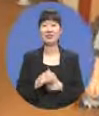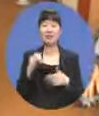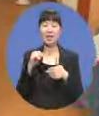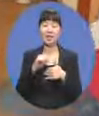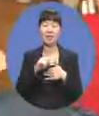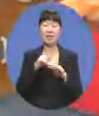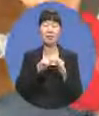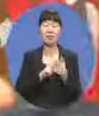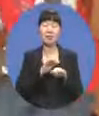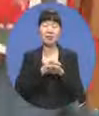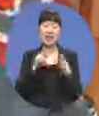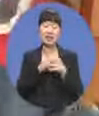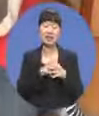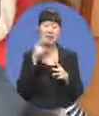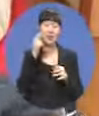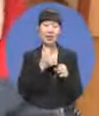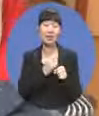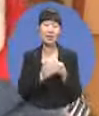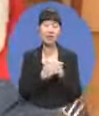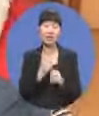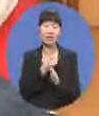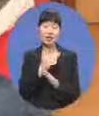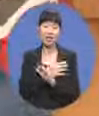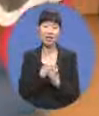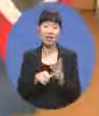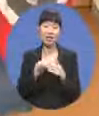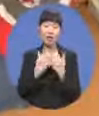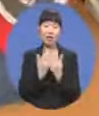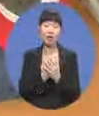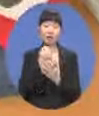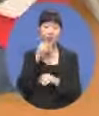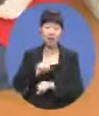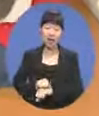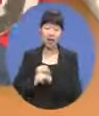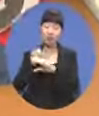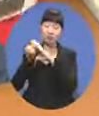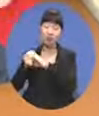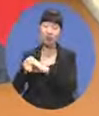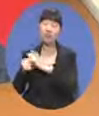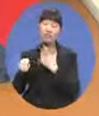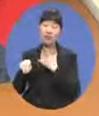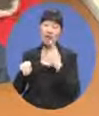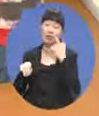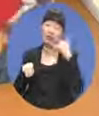민재의 마음을 제대로 읽지 못해 장난감마저 모두 창고로 넣어버렸던 부모님.